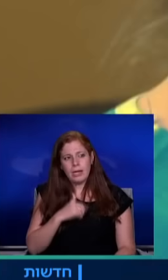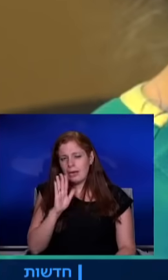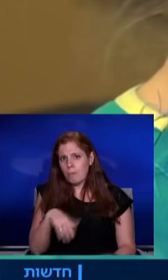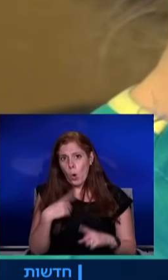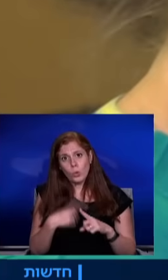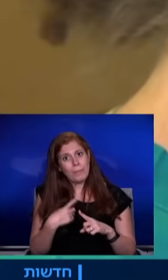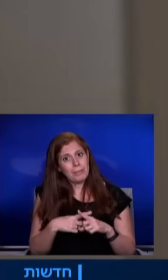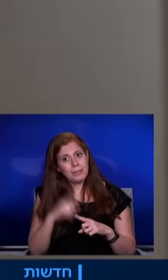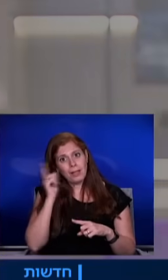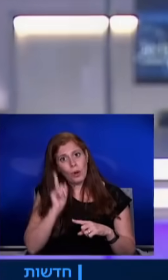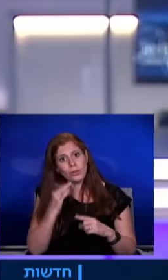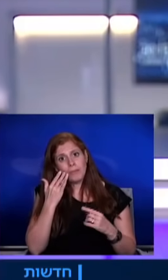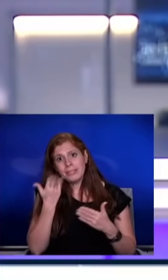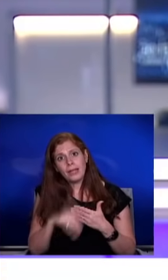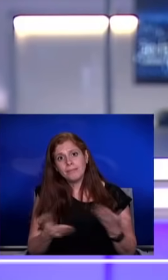הזה, אני לא יודעת מתי.